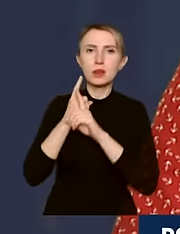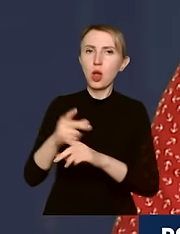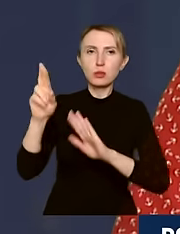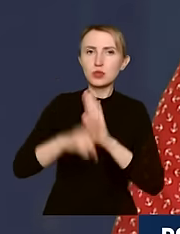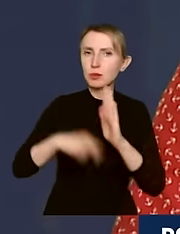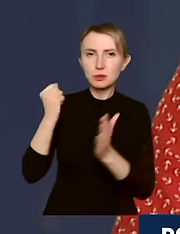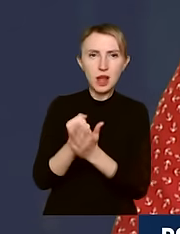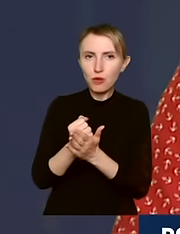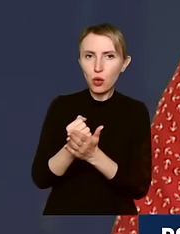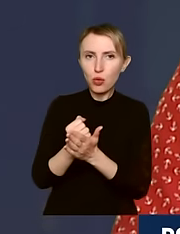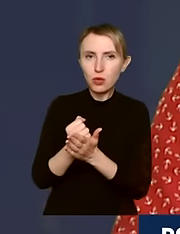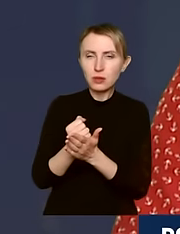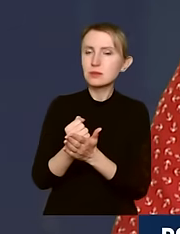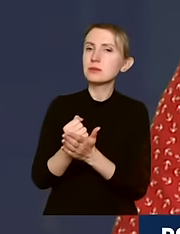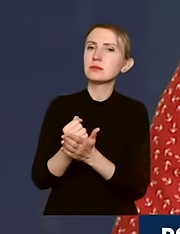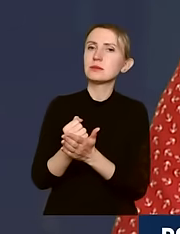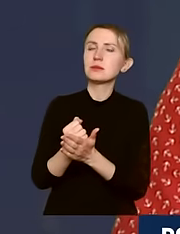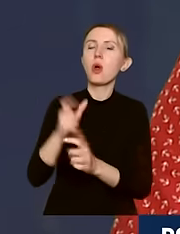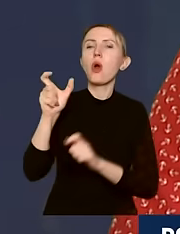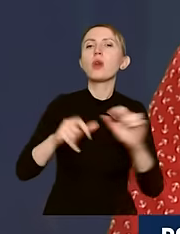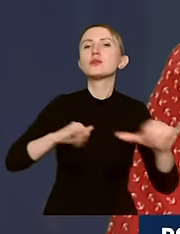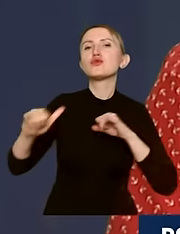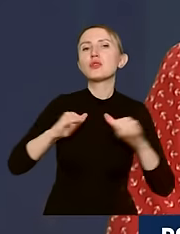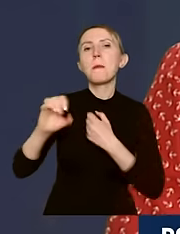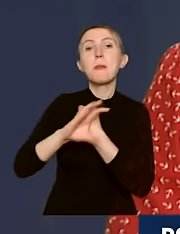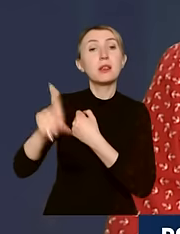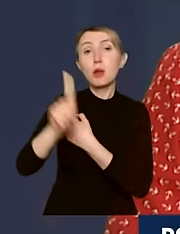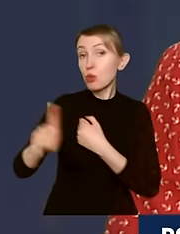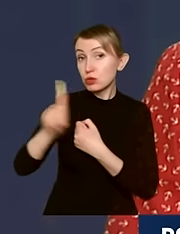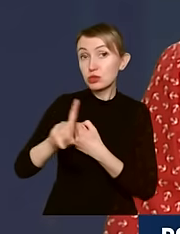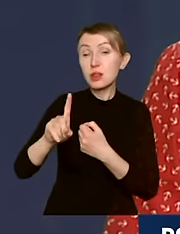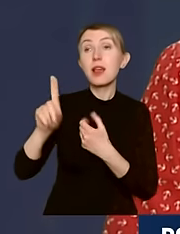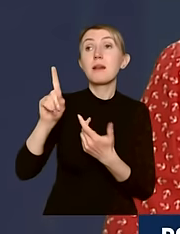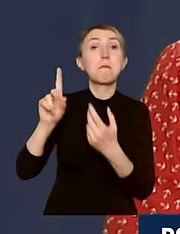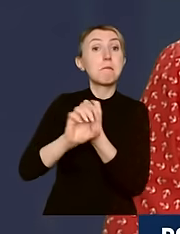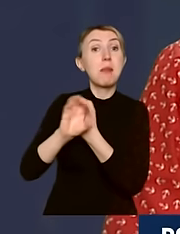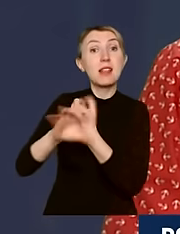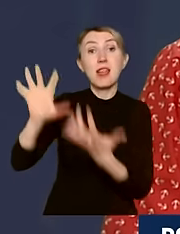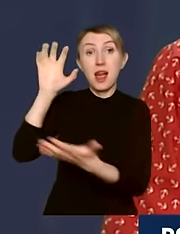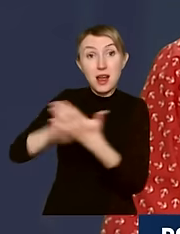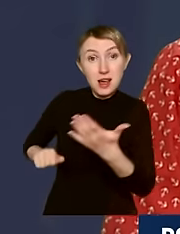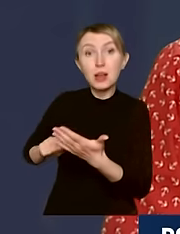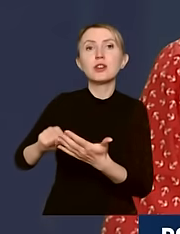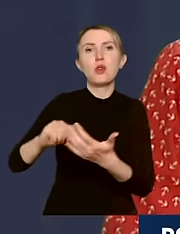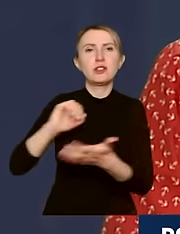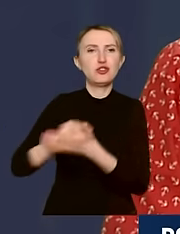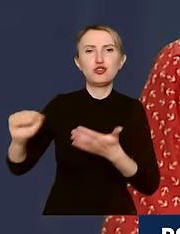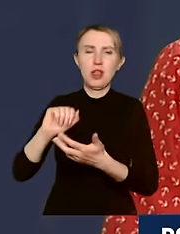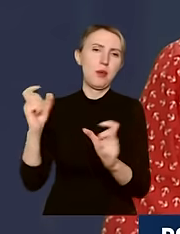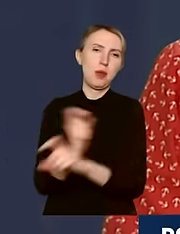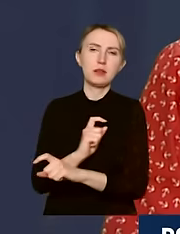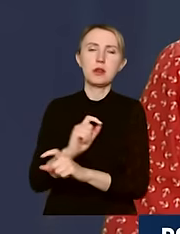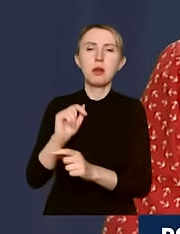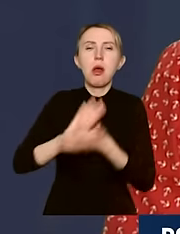prawa osób zarządzających mediami publicznymi, przejęcie tych mediów jest psuciem państwa. Takie zasłony